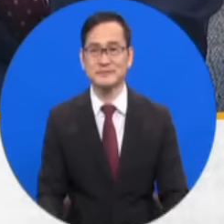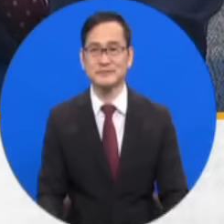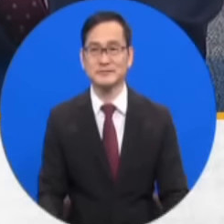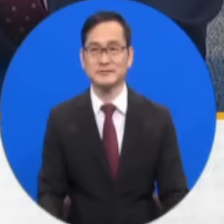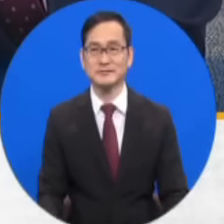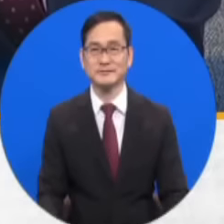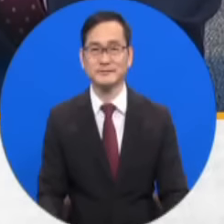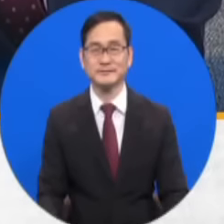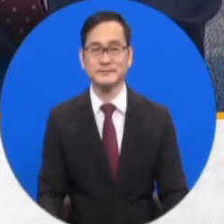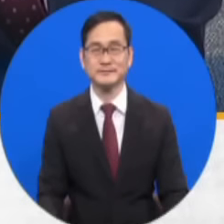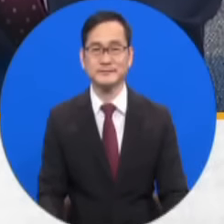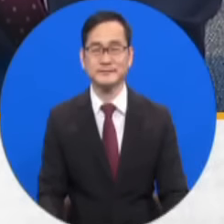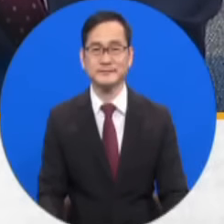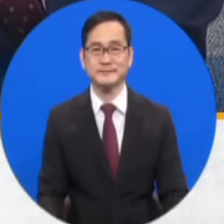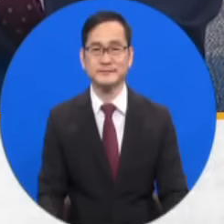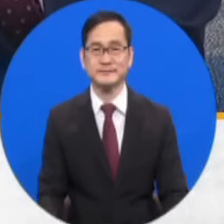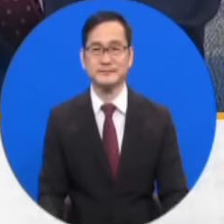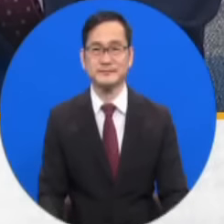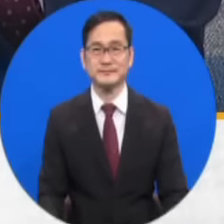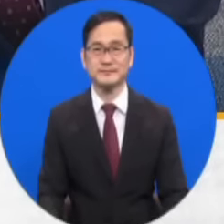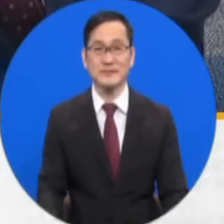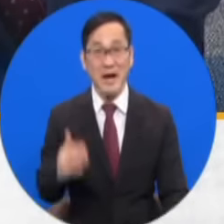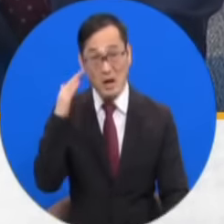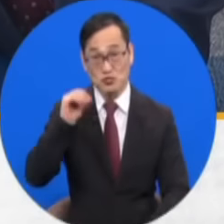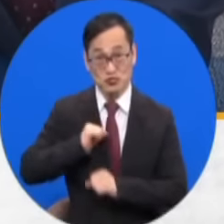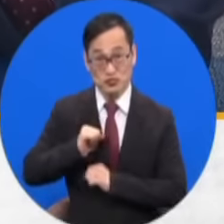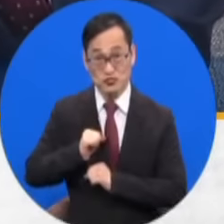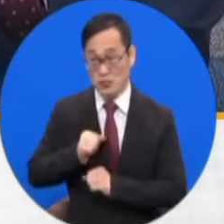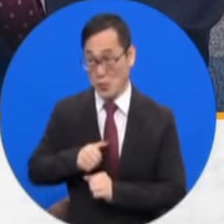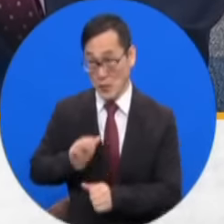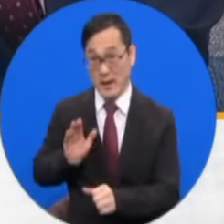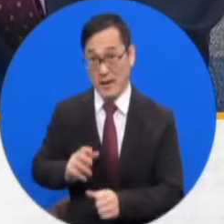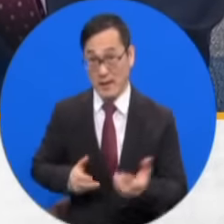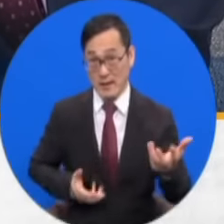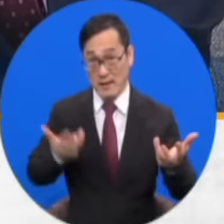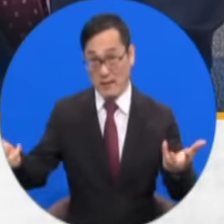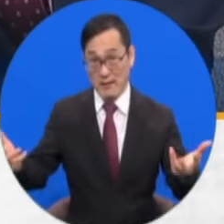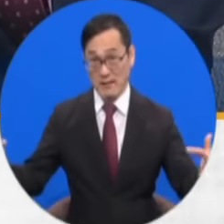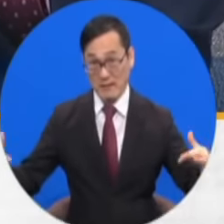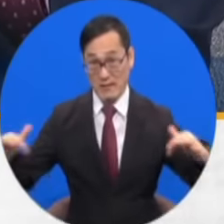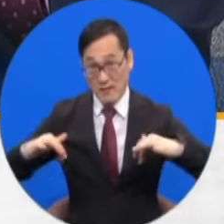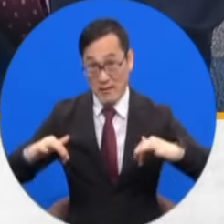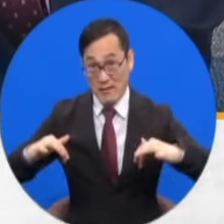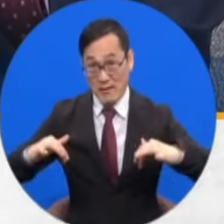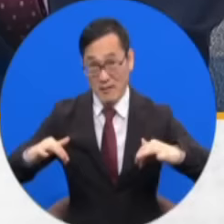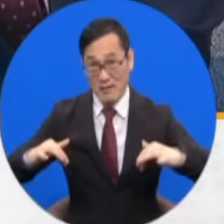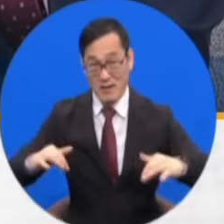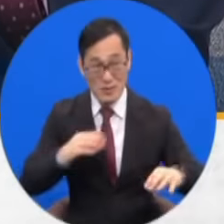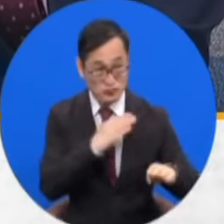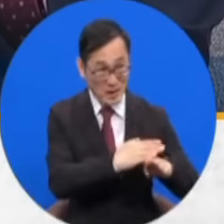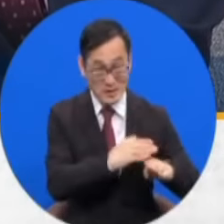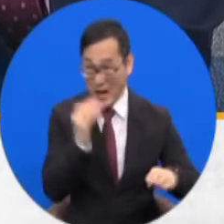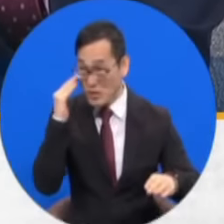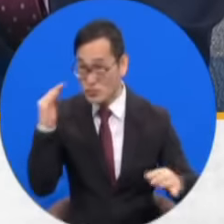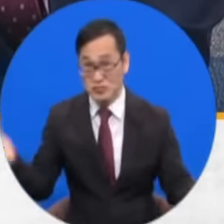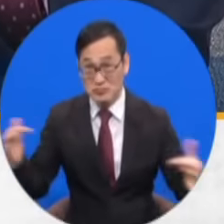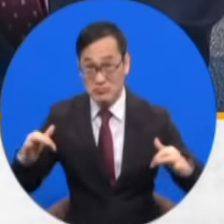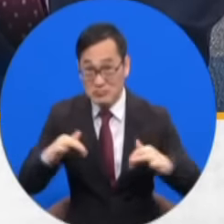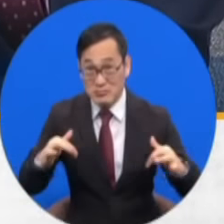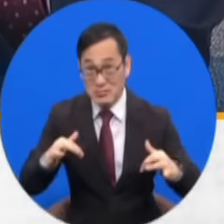일부에서는 그런 얘기도 있습니다만은 우리도 파병한 이거는 저는 말이 안 된다고 보 우크라이나 전쟁에서 남북한이 총으로 대처할 필요는